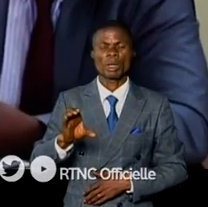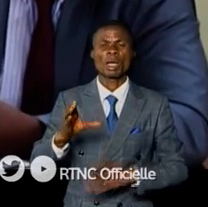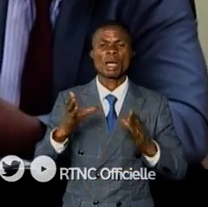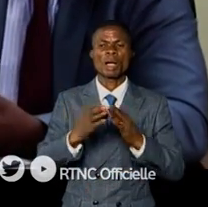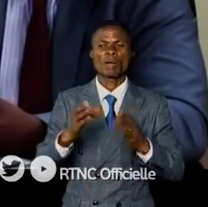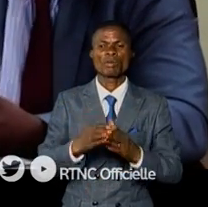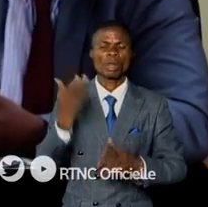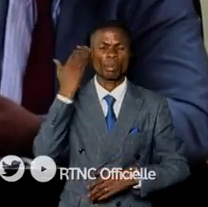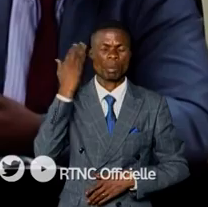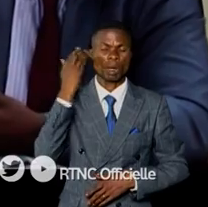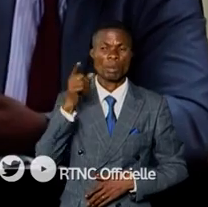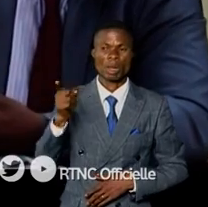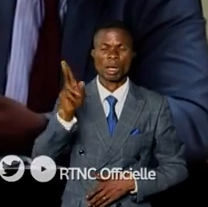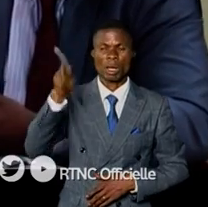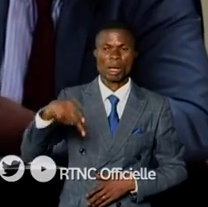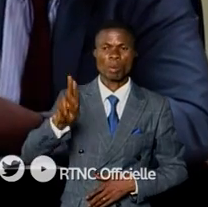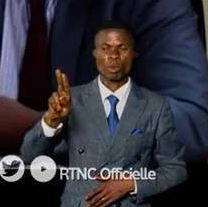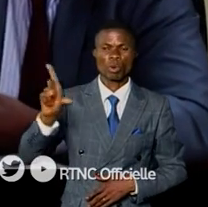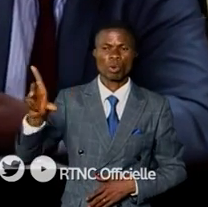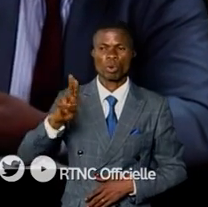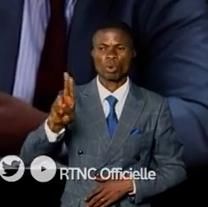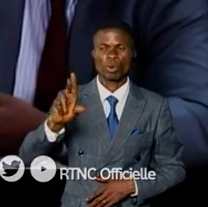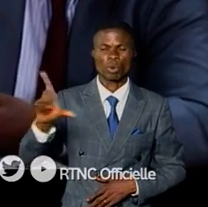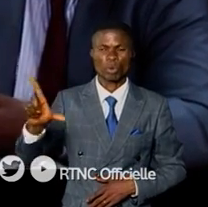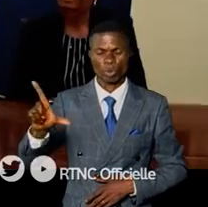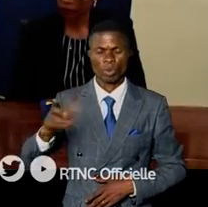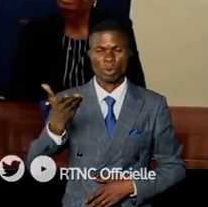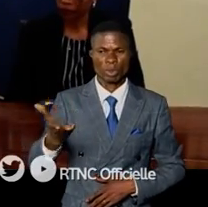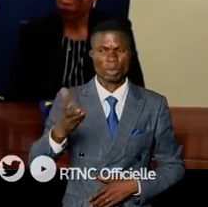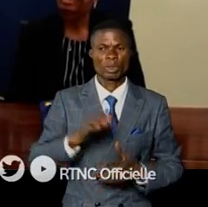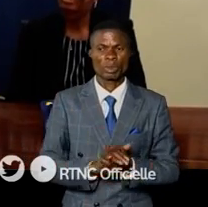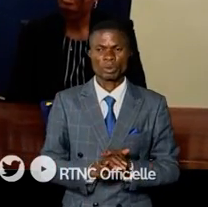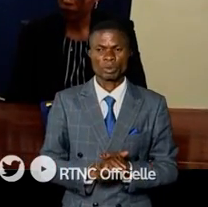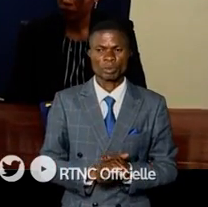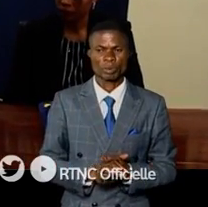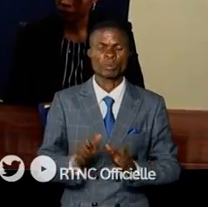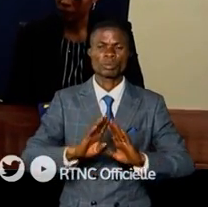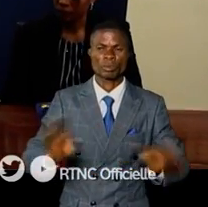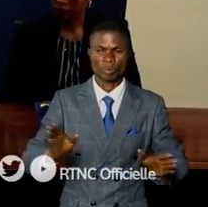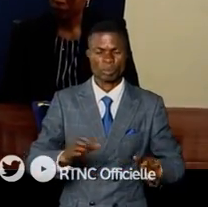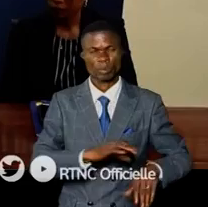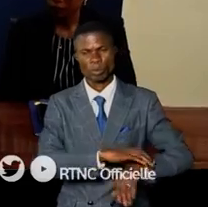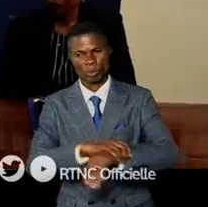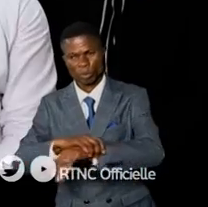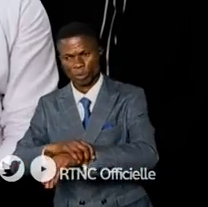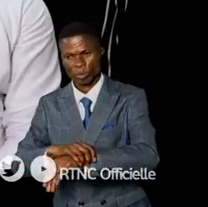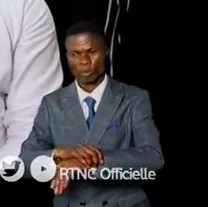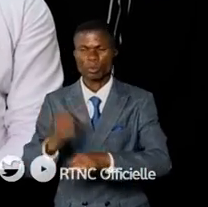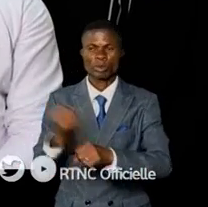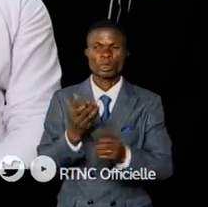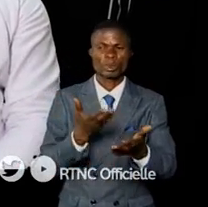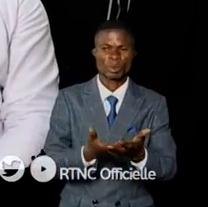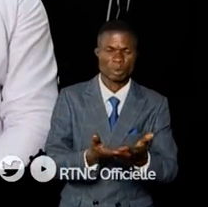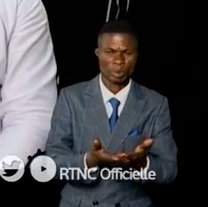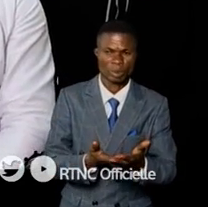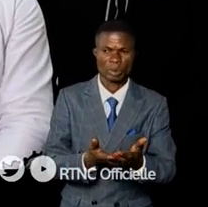M. Frédéric Pouloulou, administrateur directeur exécutif. La banque est habilitée à accompagner plusieurs organes et